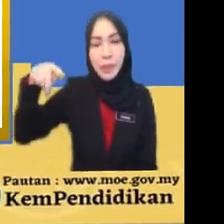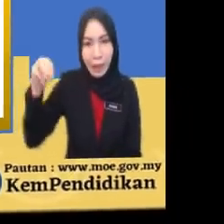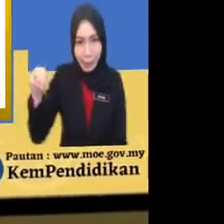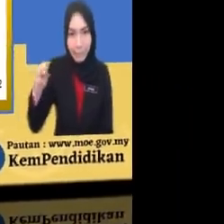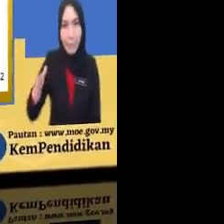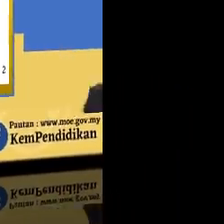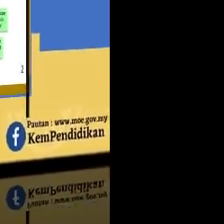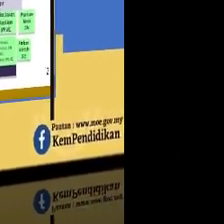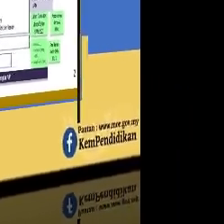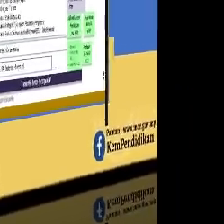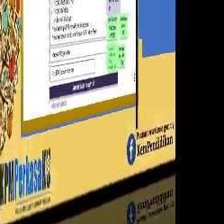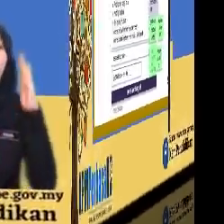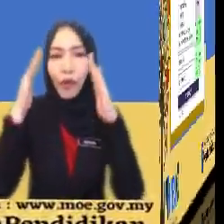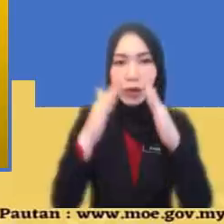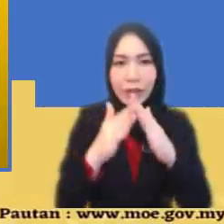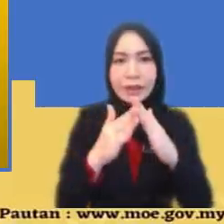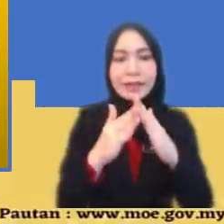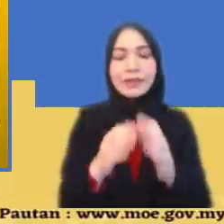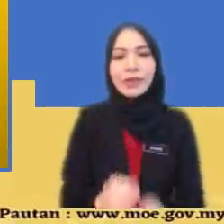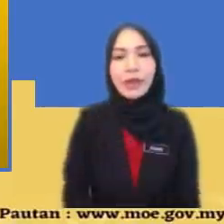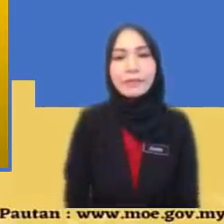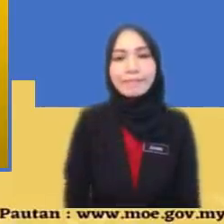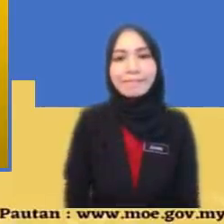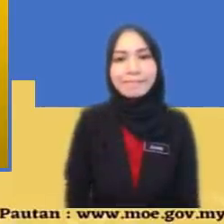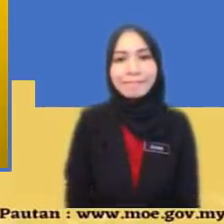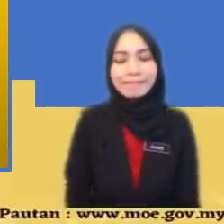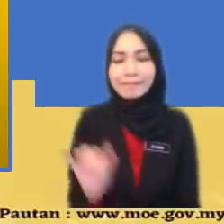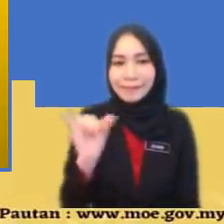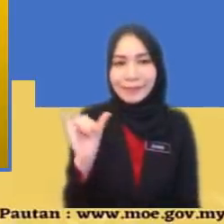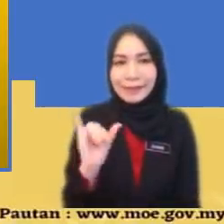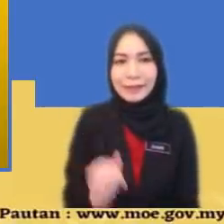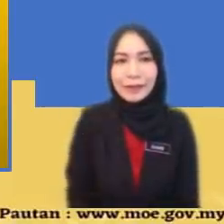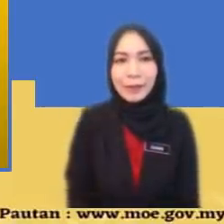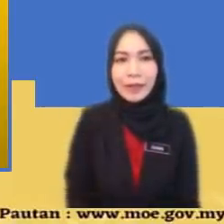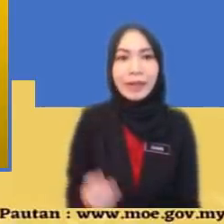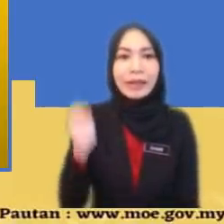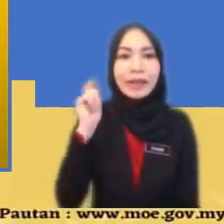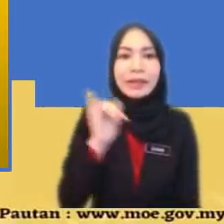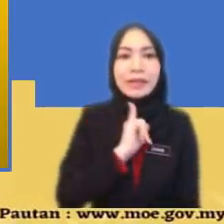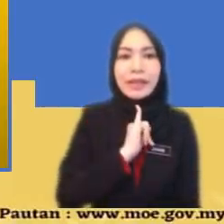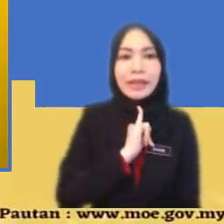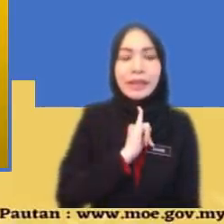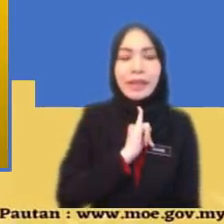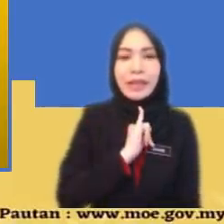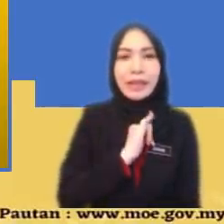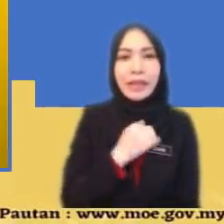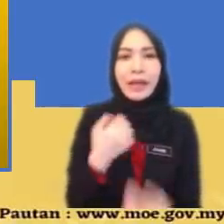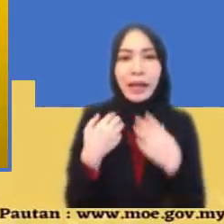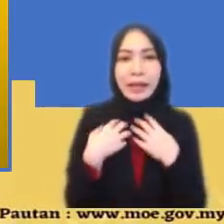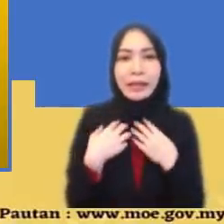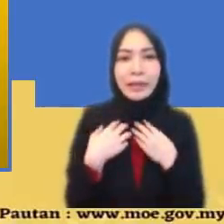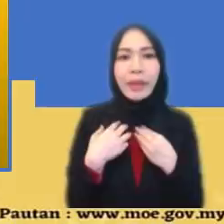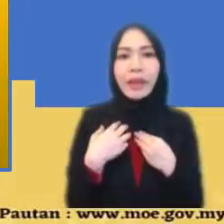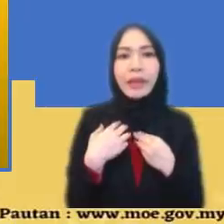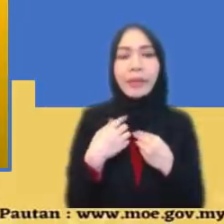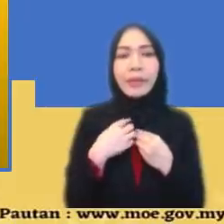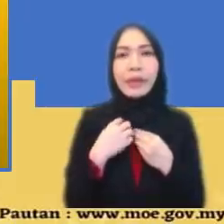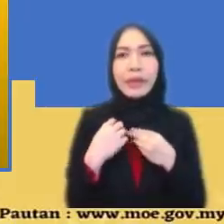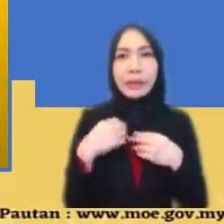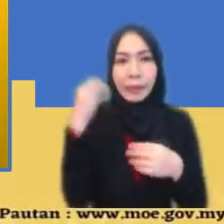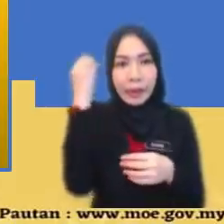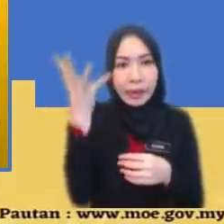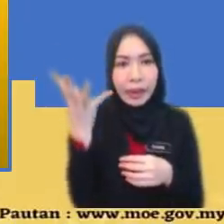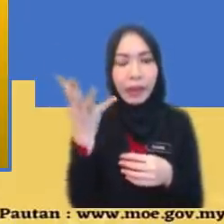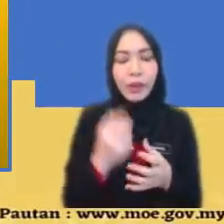anak perempuan yang saya format is clean tadi saya ada menyebutkan bahwa pelaksanaan kecap lain akan pemulih pada